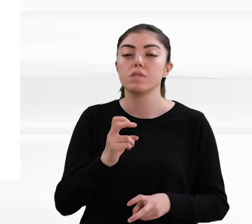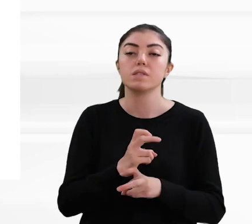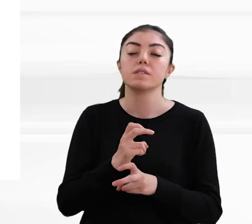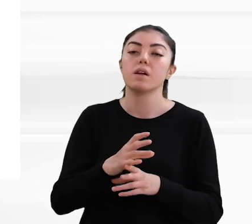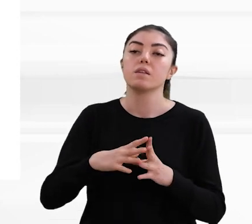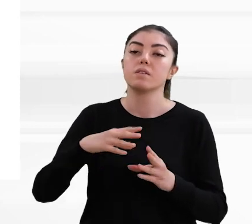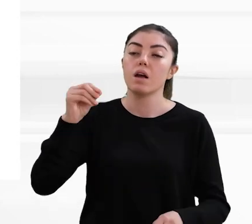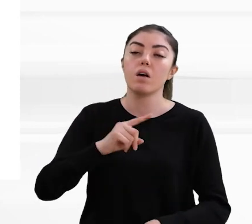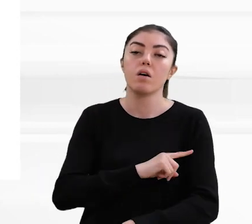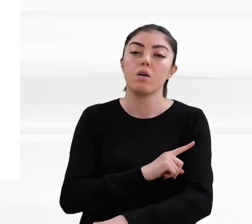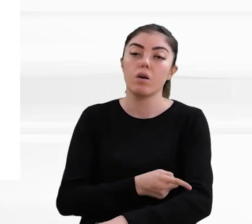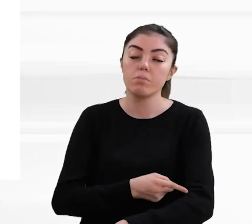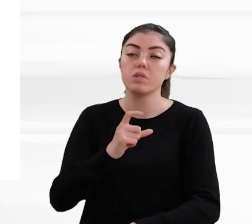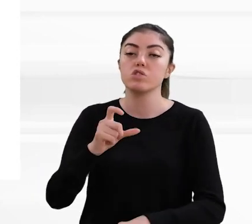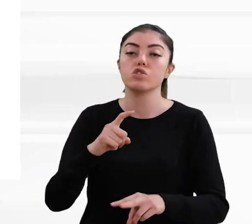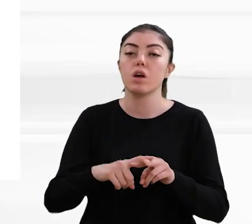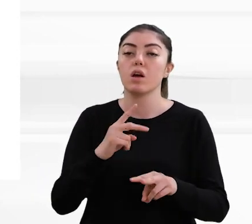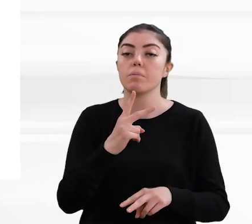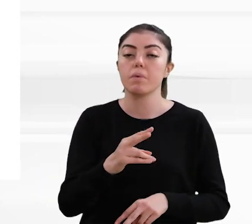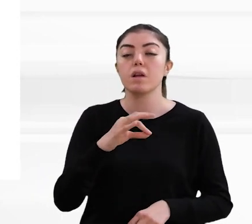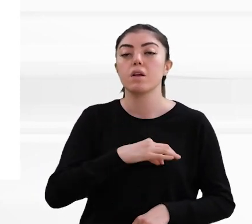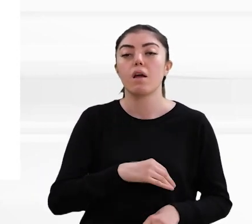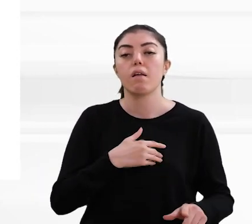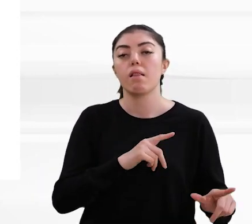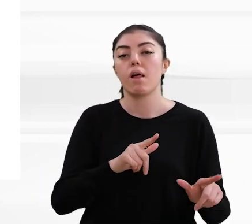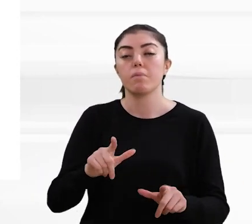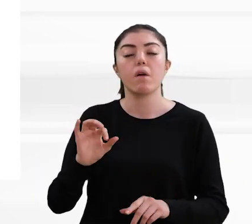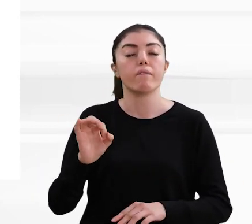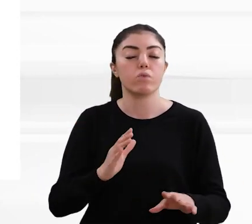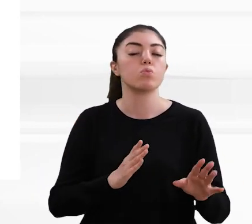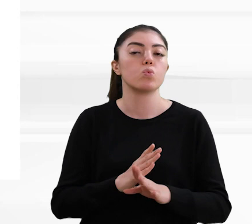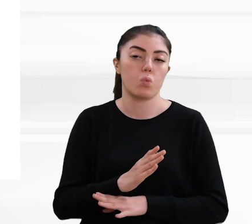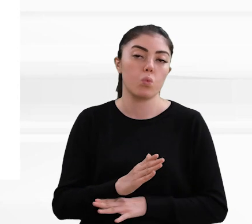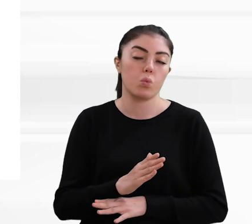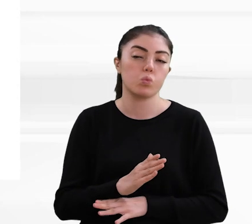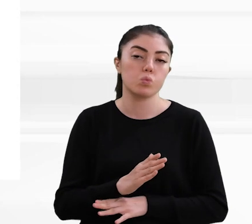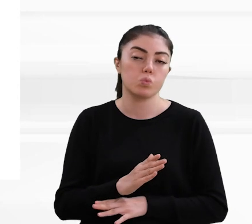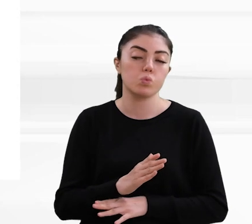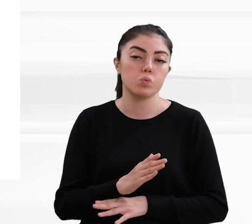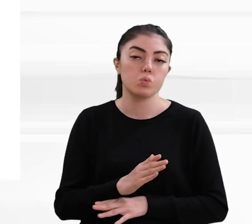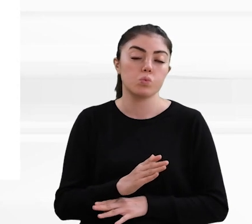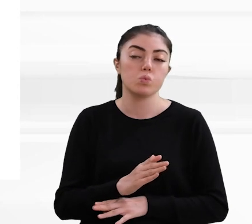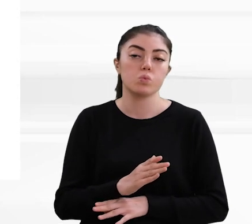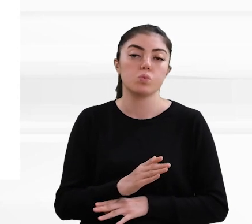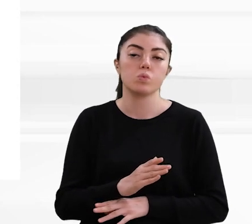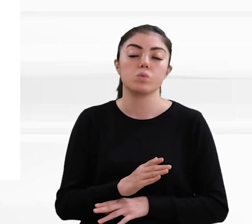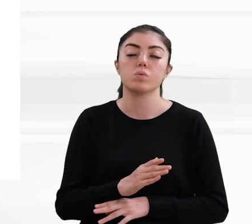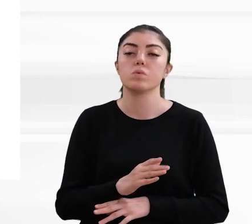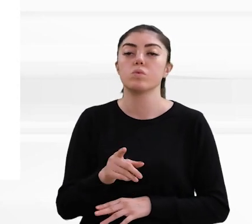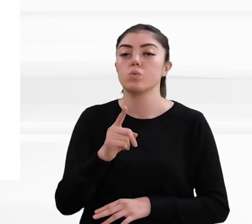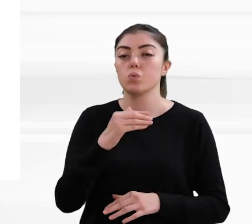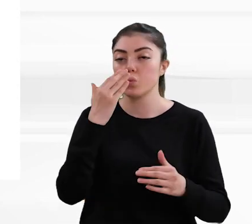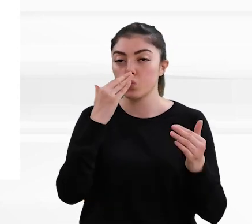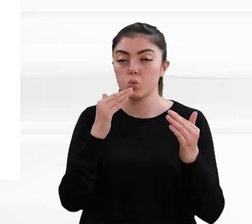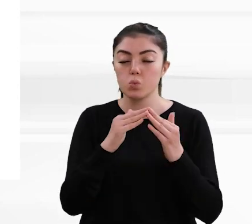iskelet kasların kasılmasında kalsiyum iyonlarına gereksinim duyulur Evet sarkoplazmik retikulum içerisindeki kalsiyum iyonları aksine